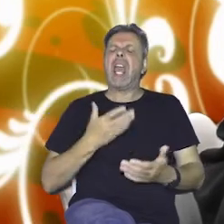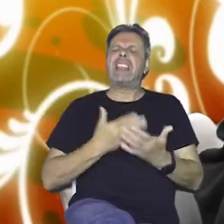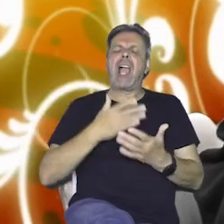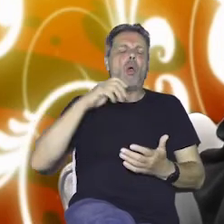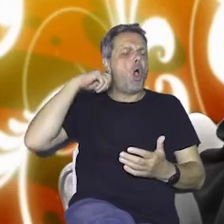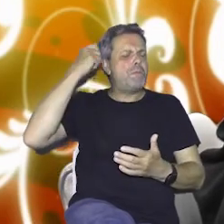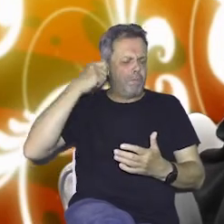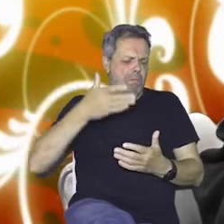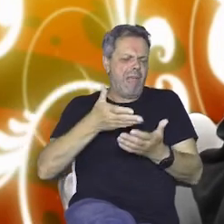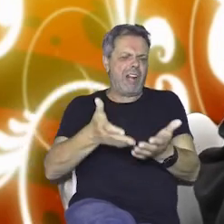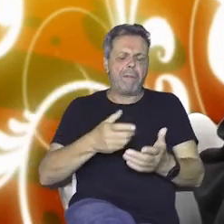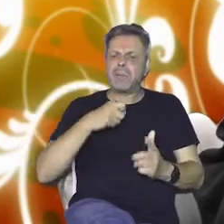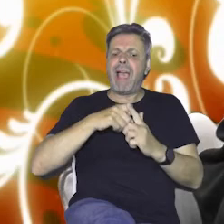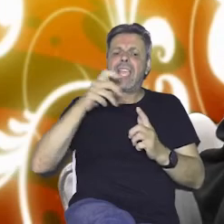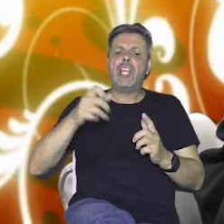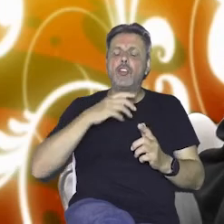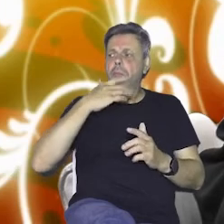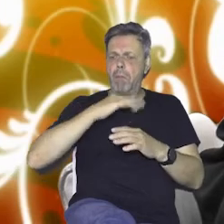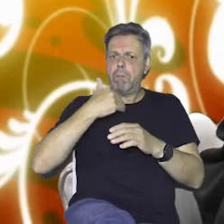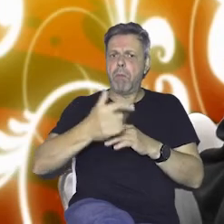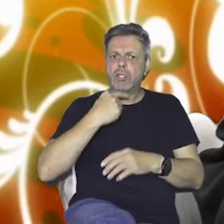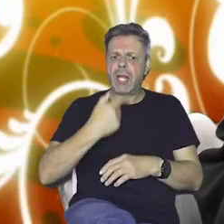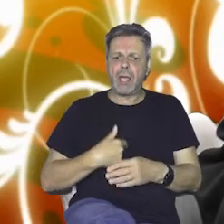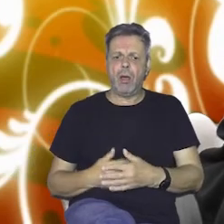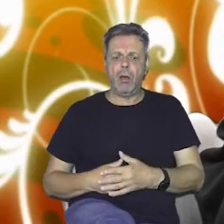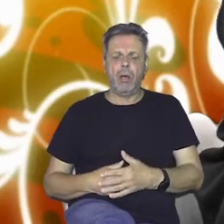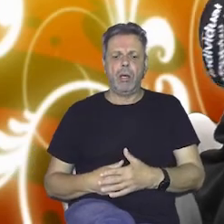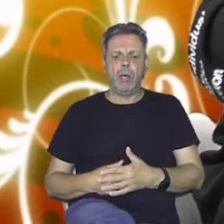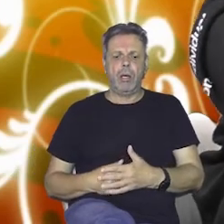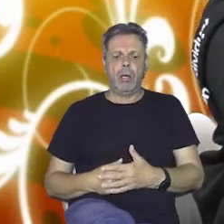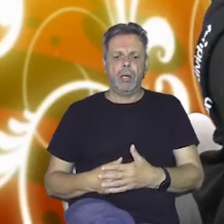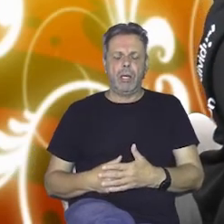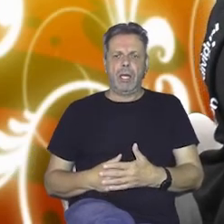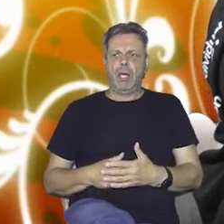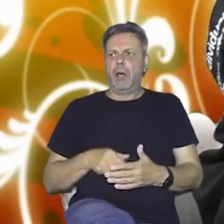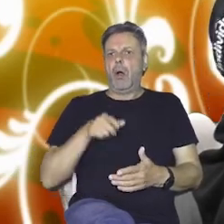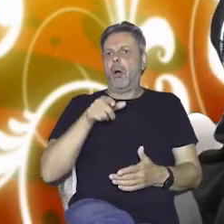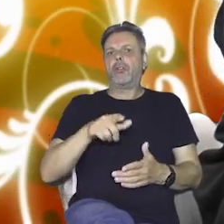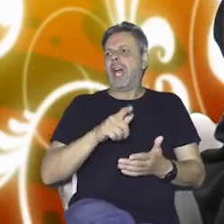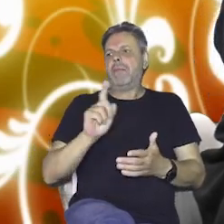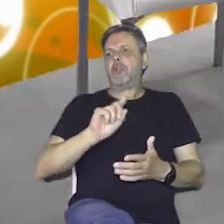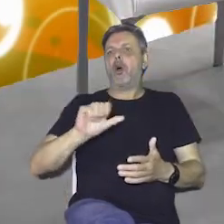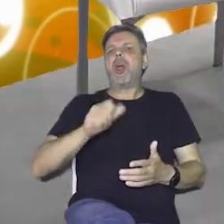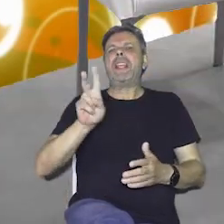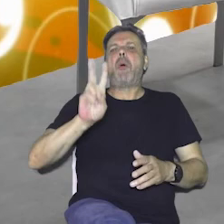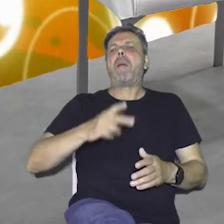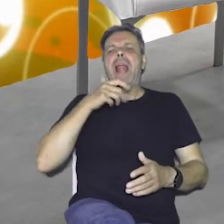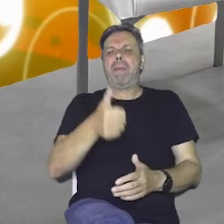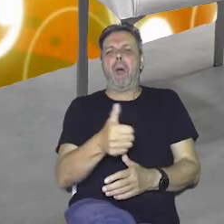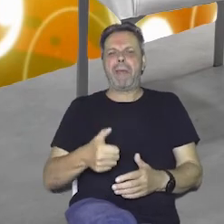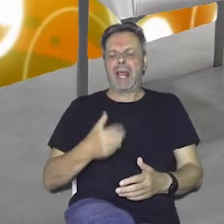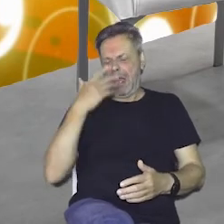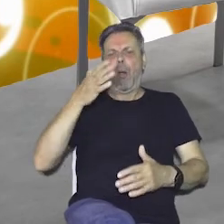I Kičo je, poslije mi je rekao, kad si mi poslao taj tekst, onda još nismo imali mobitele i to, pa smo